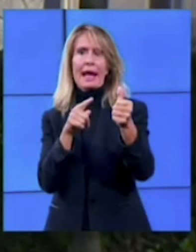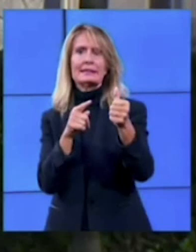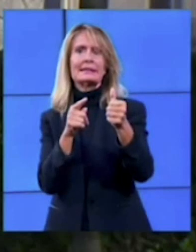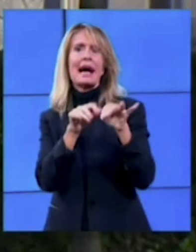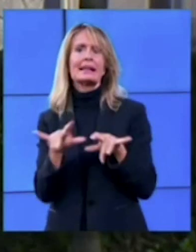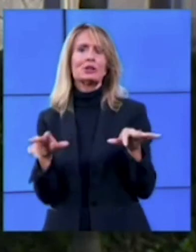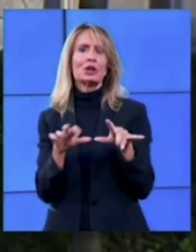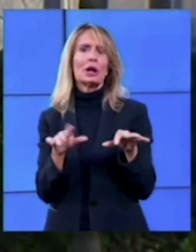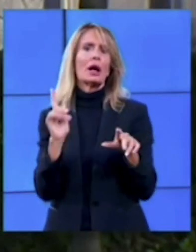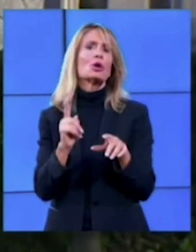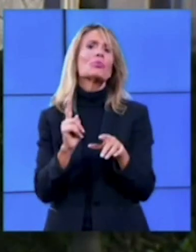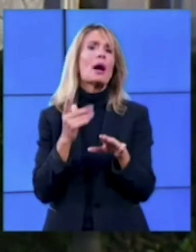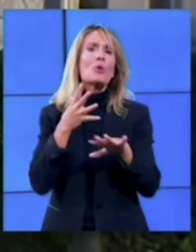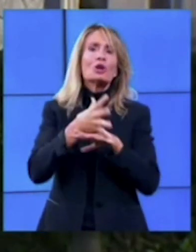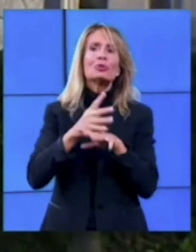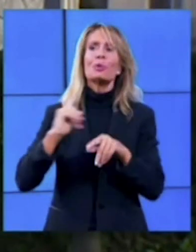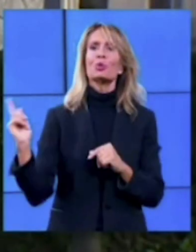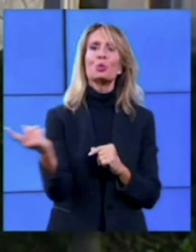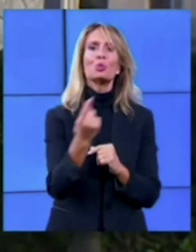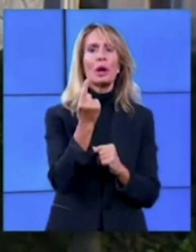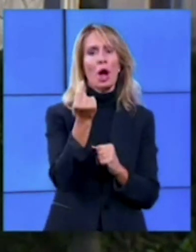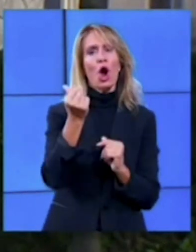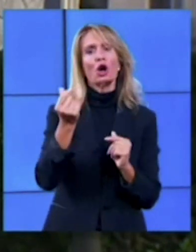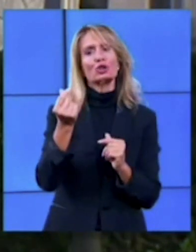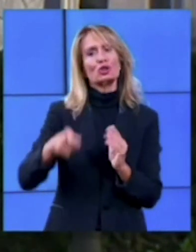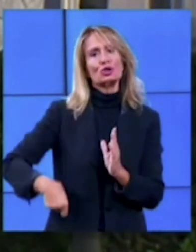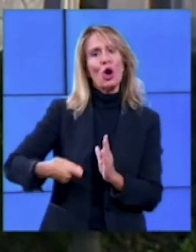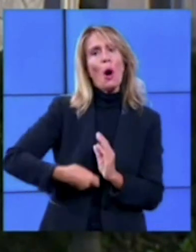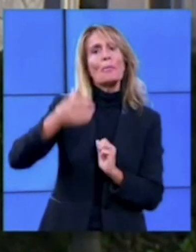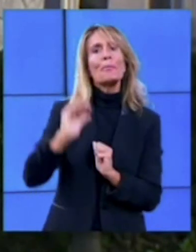con poco costo tutti i cittadini l'accesso a internet